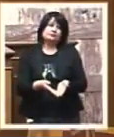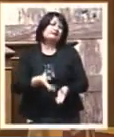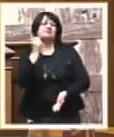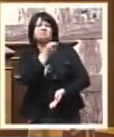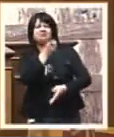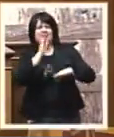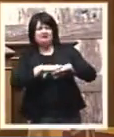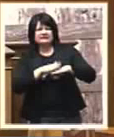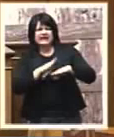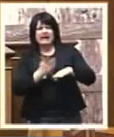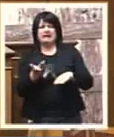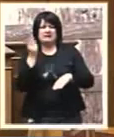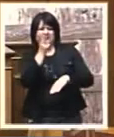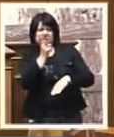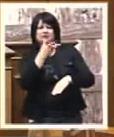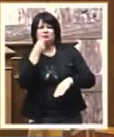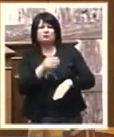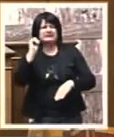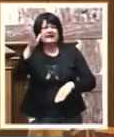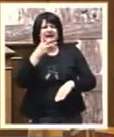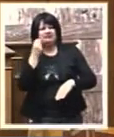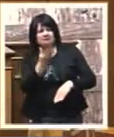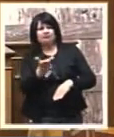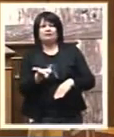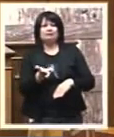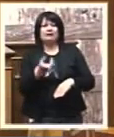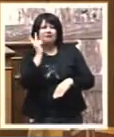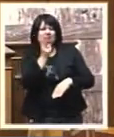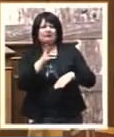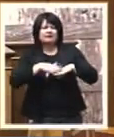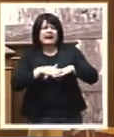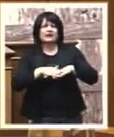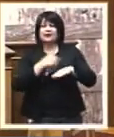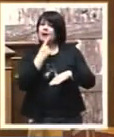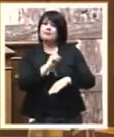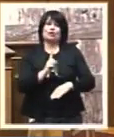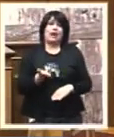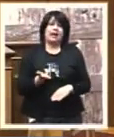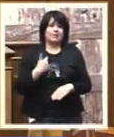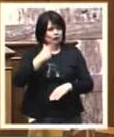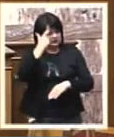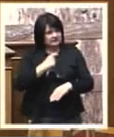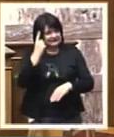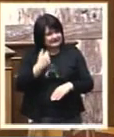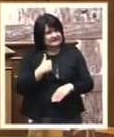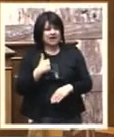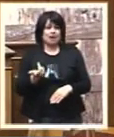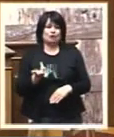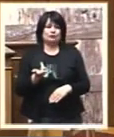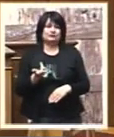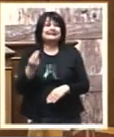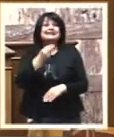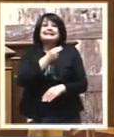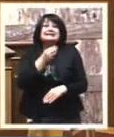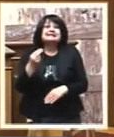να δημιουργούμε εναντίον των βαρβάρων. Γιατί ξέρουμε και ο ίδιος ξέρω, κυρία Παπαρίγα, τι σημαίνουν